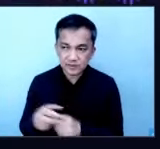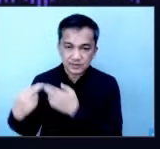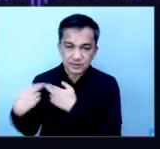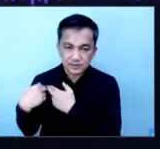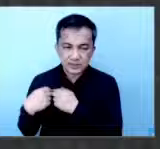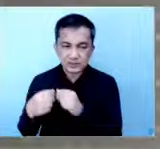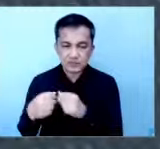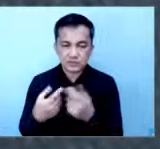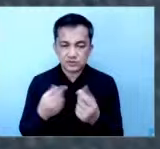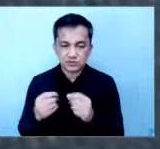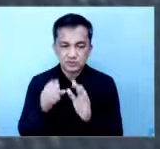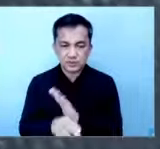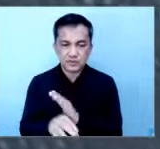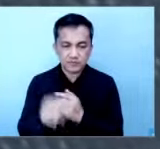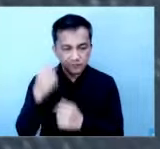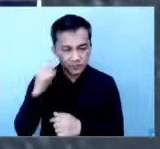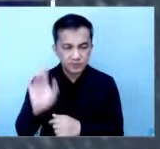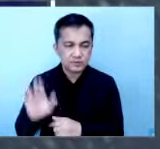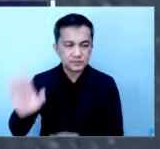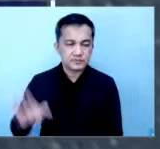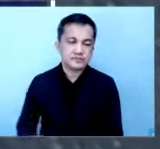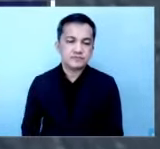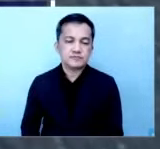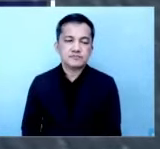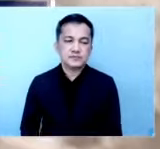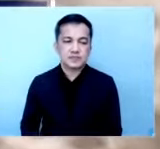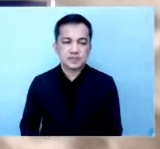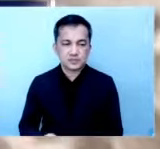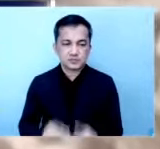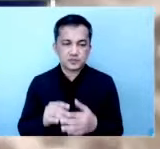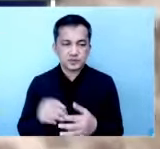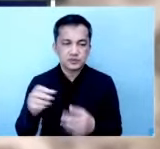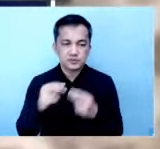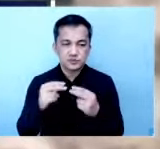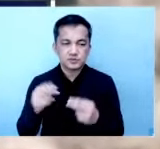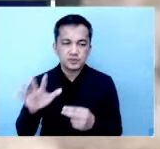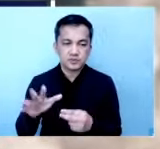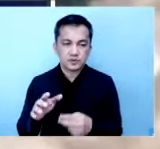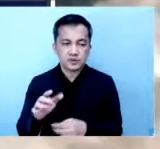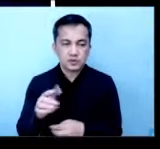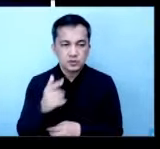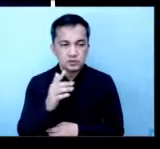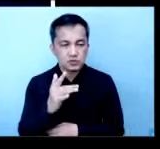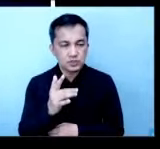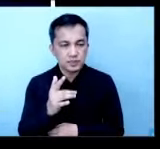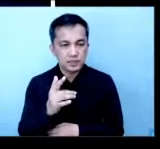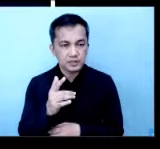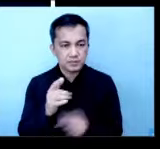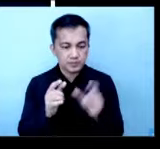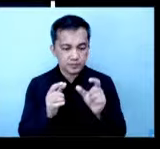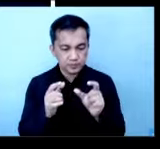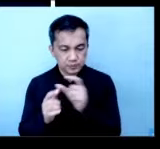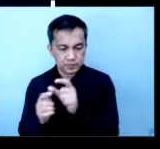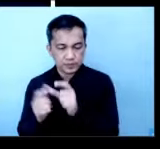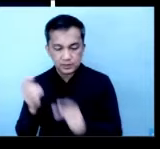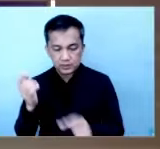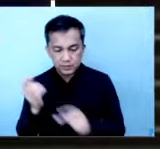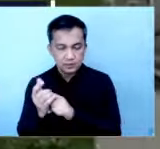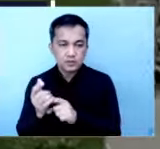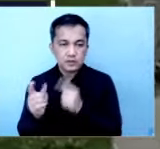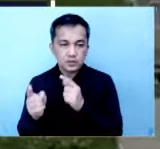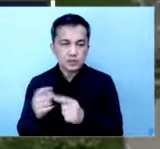para sa kanila. Eksklusibo namang nakuhana ng News 5 ang 25 rounds ng bala ng baril sa Building 34 ng Pogo